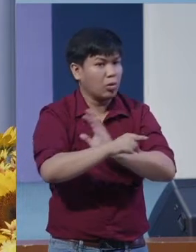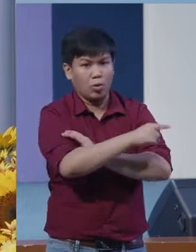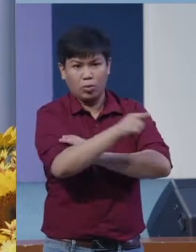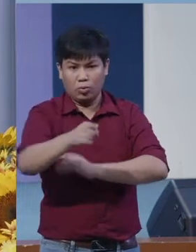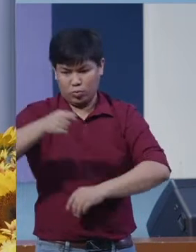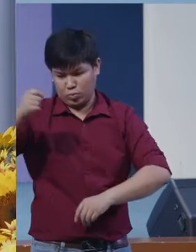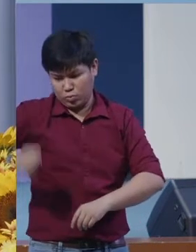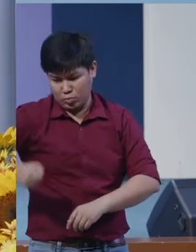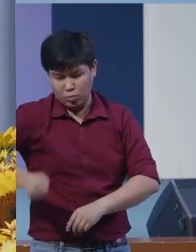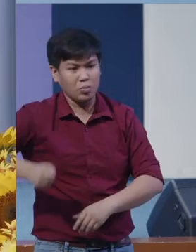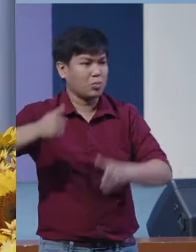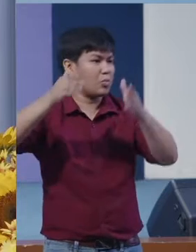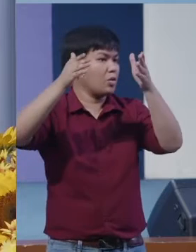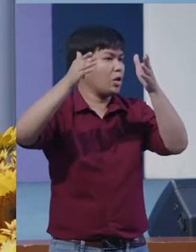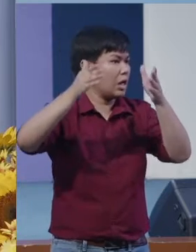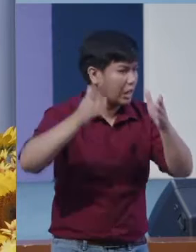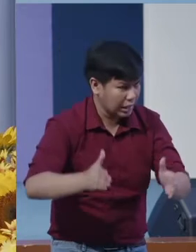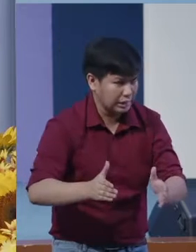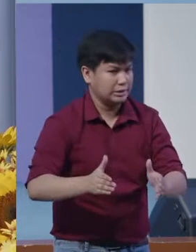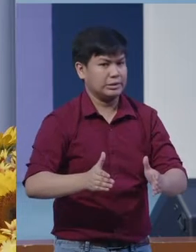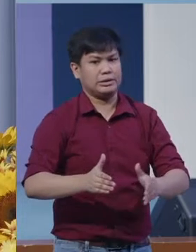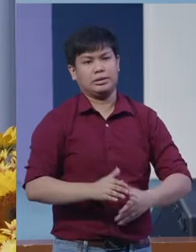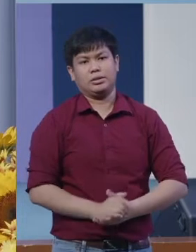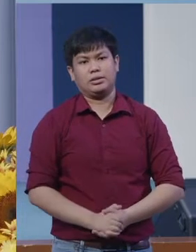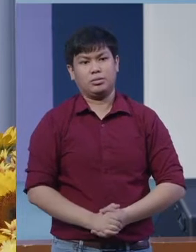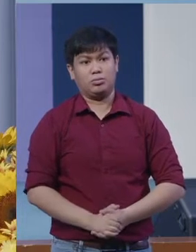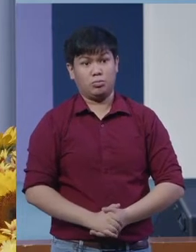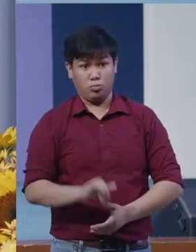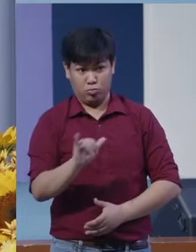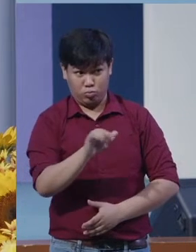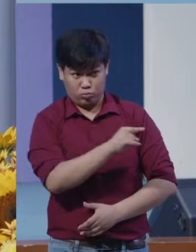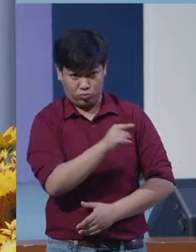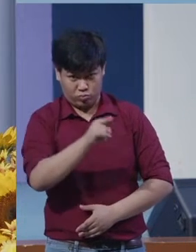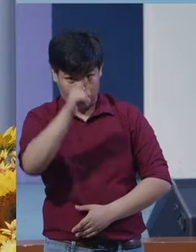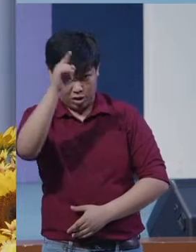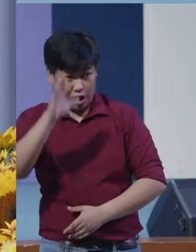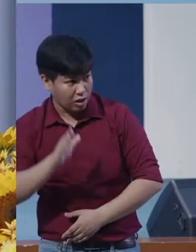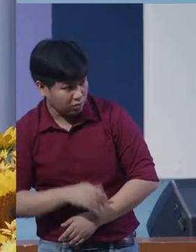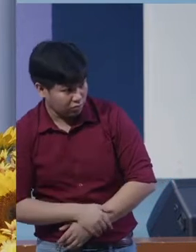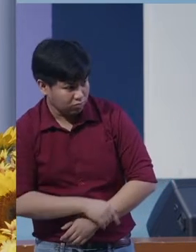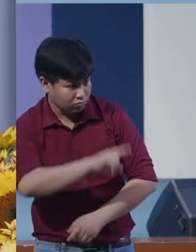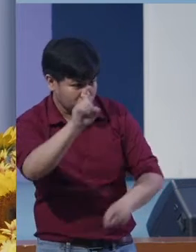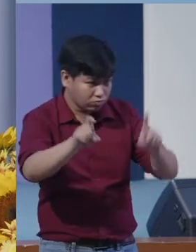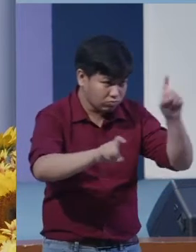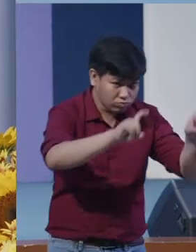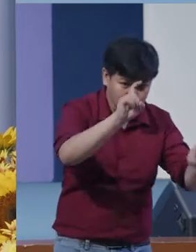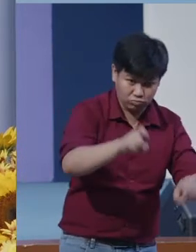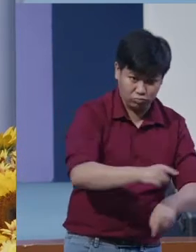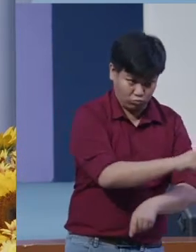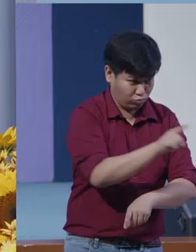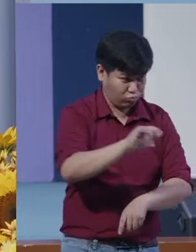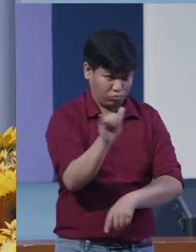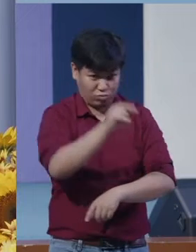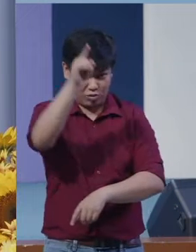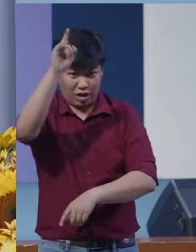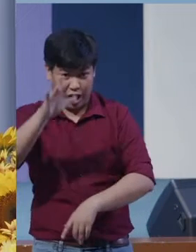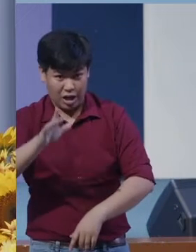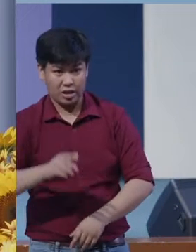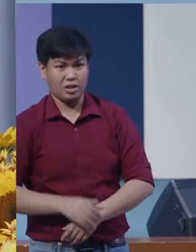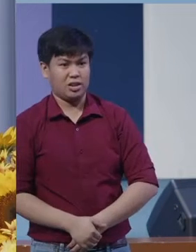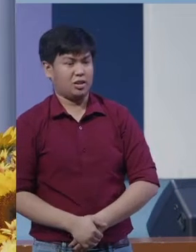Aba, hindi ito yung judgment na kailangan kitang i-judge para kita makorek. Kailangan